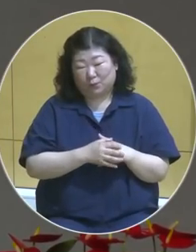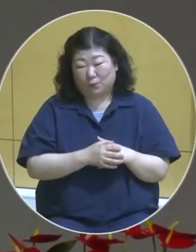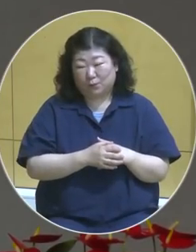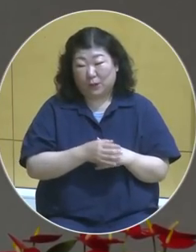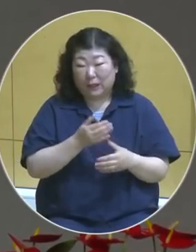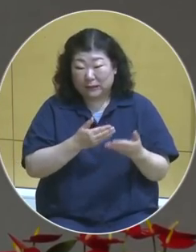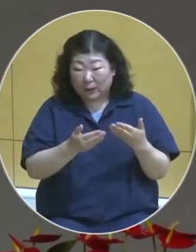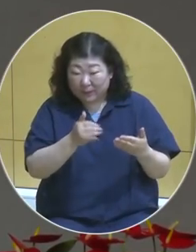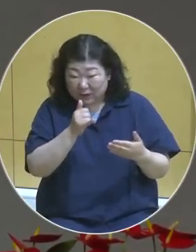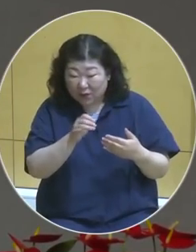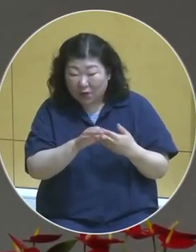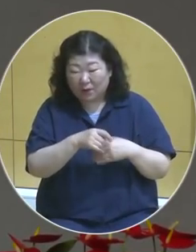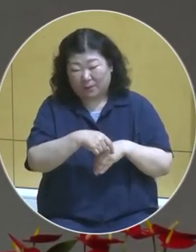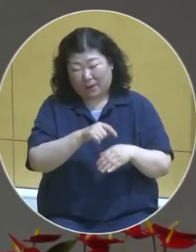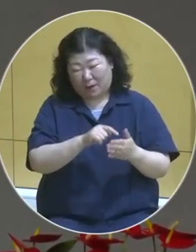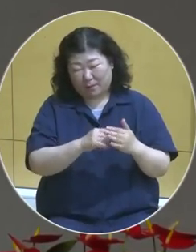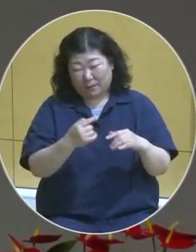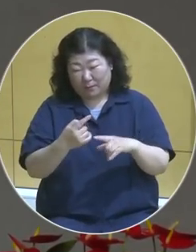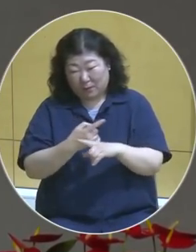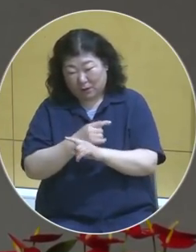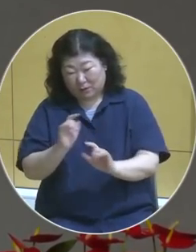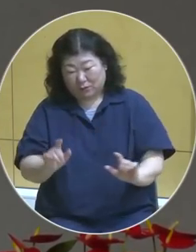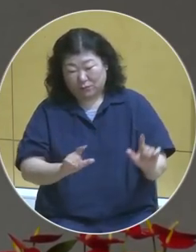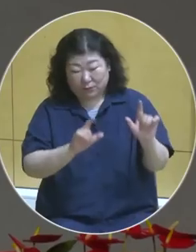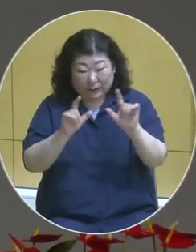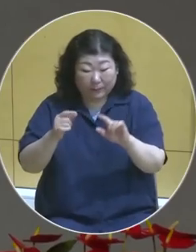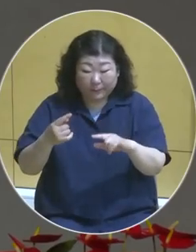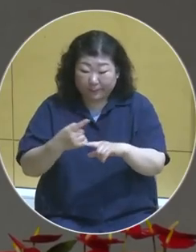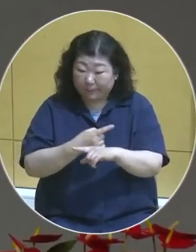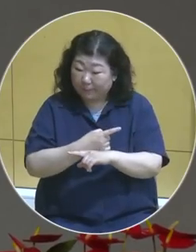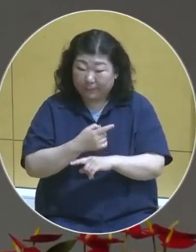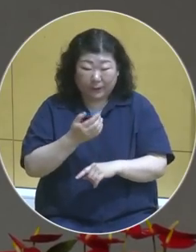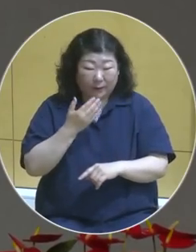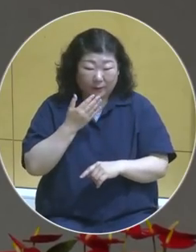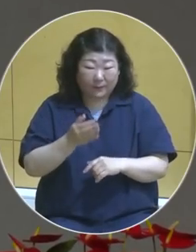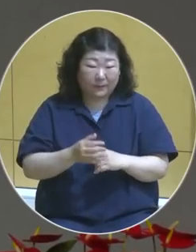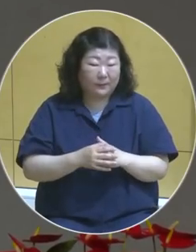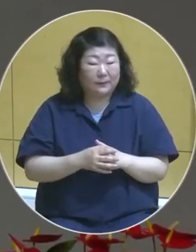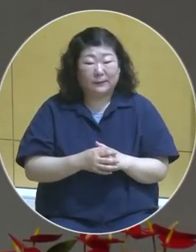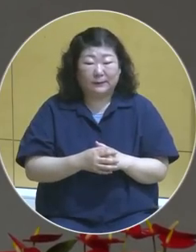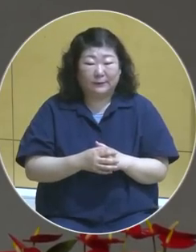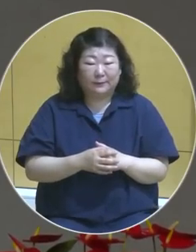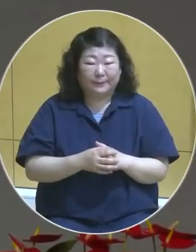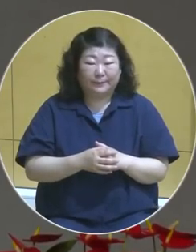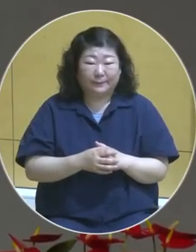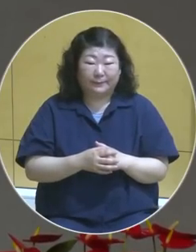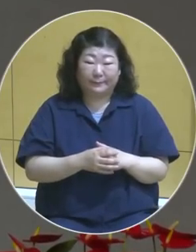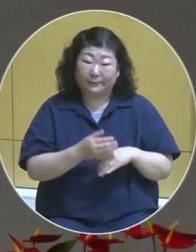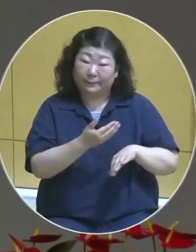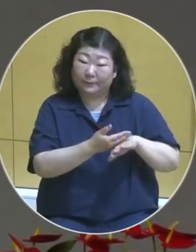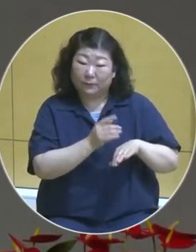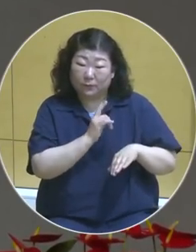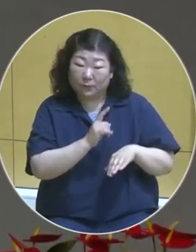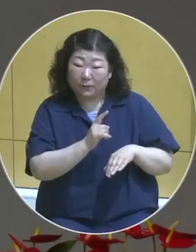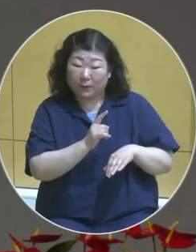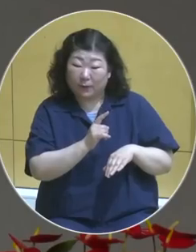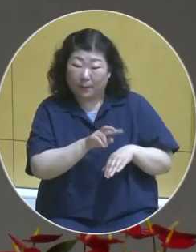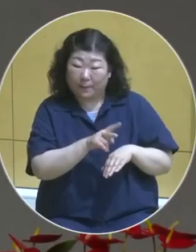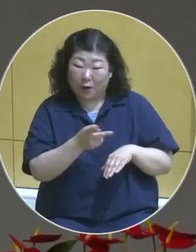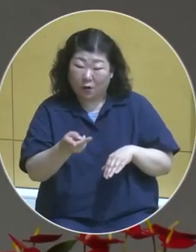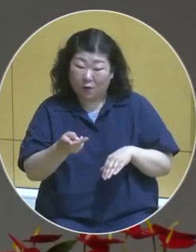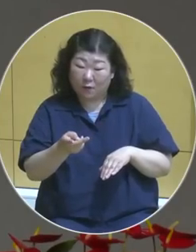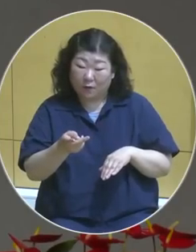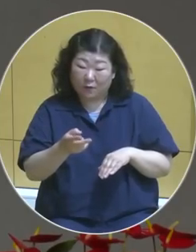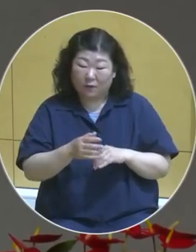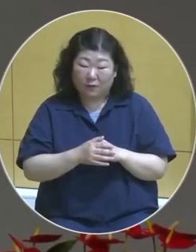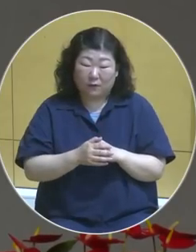때에 마음도 바뀌고 우리 삶도 바뀌는 경우를 많이 보게 됩니다. 다른 말씀으로 바꾸어서